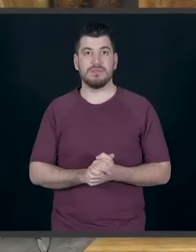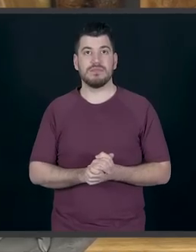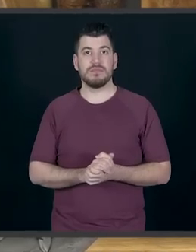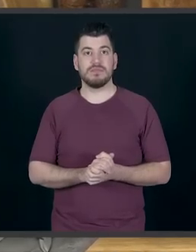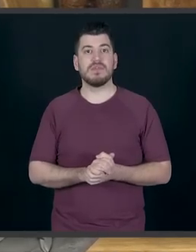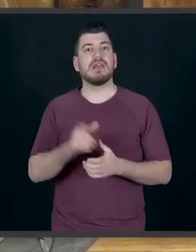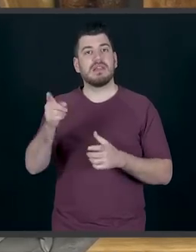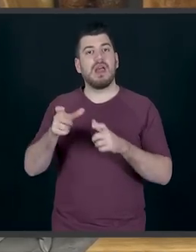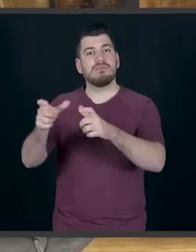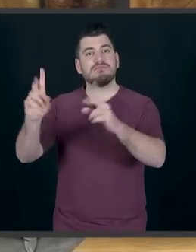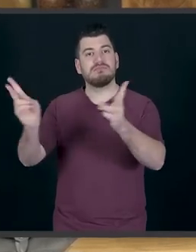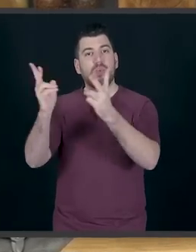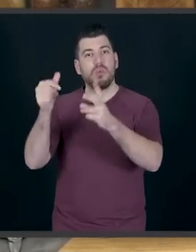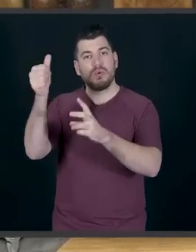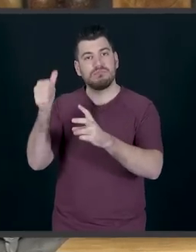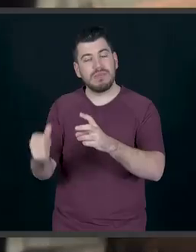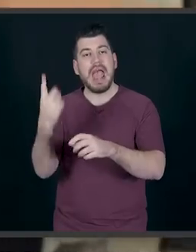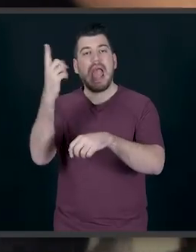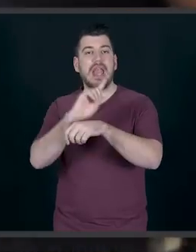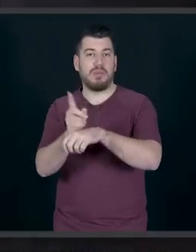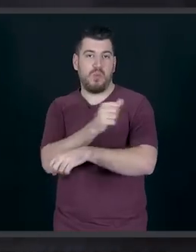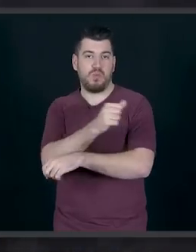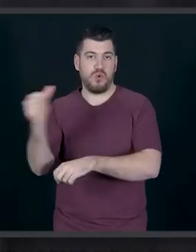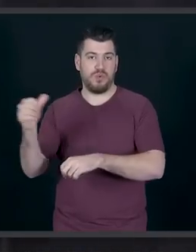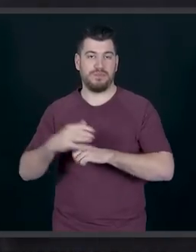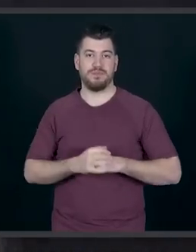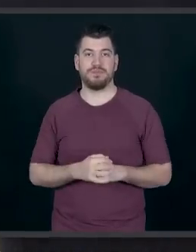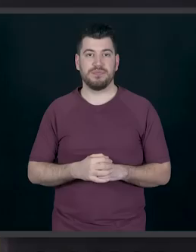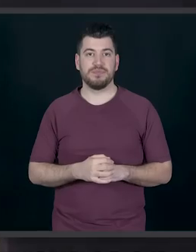Και βάζουμε στα μικροκύματα για ένα λεπτάκι στα 800 βατ.